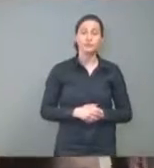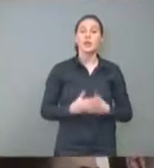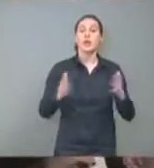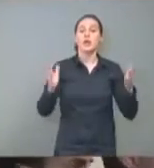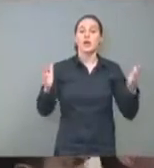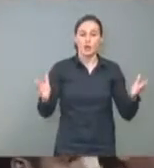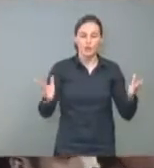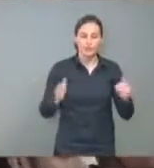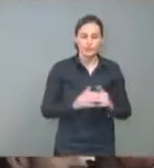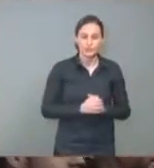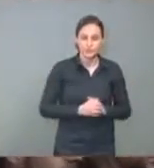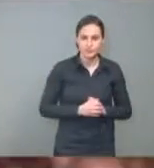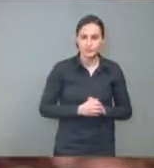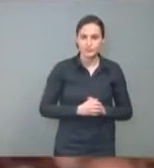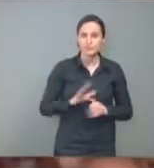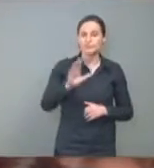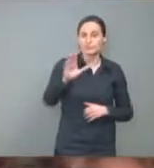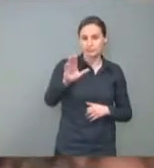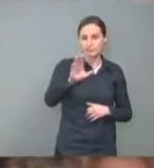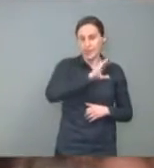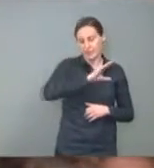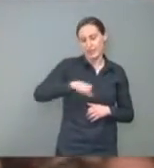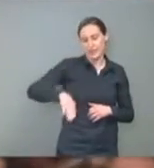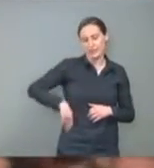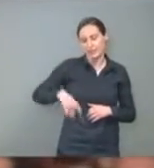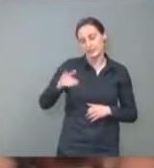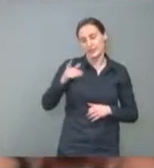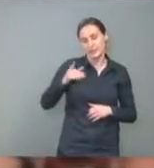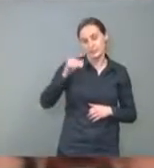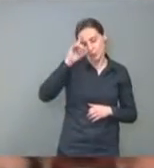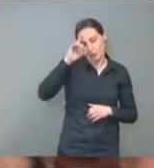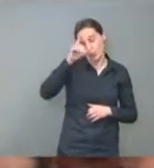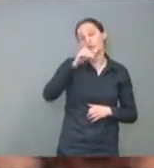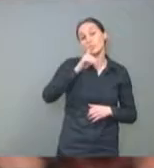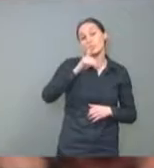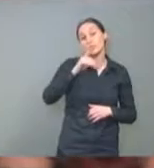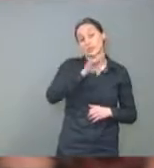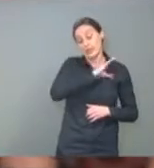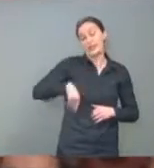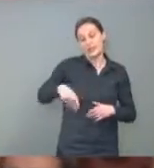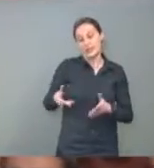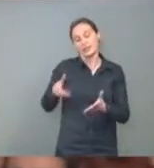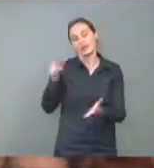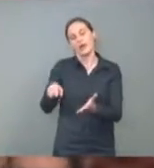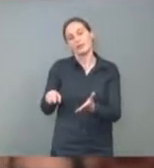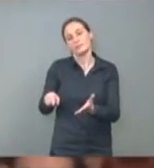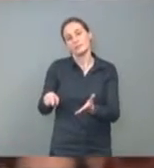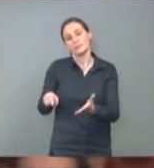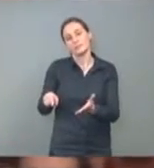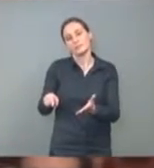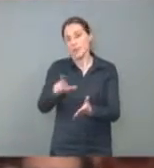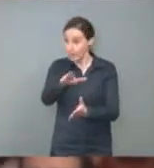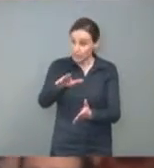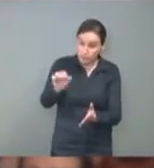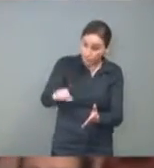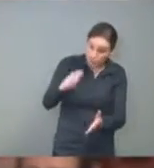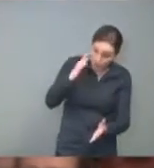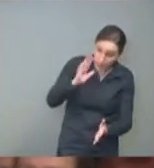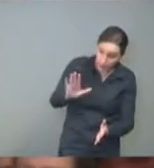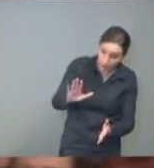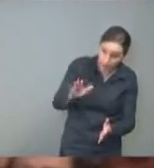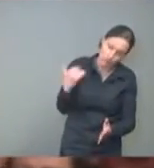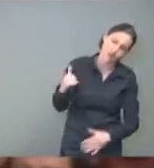Alors, je termine parce que tout à l'heure je vous ai parlé. Je termine sur ça. Hein. Vous pouvez vous inquiéter, hein, il y en a encore pour un